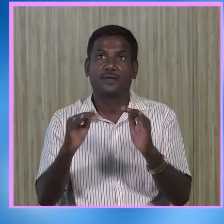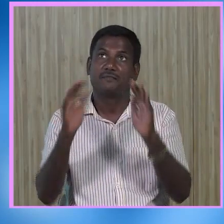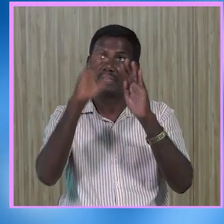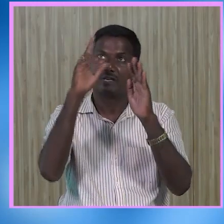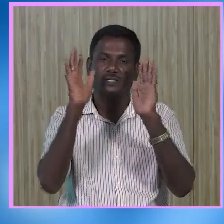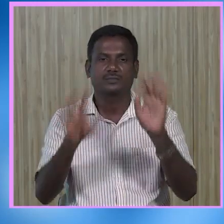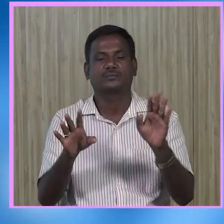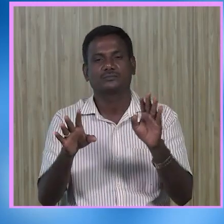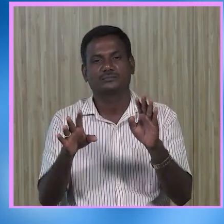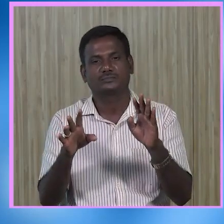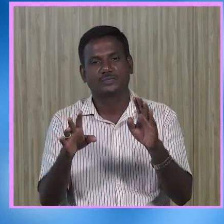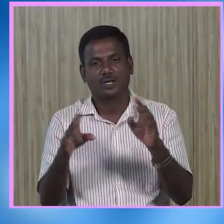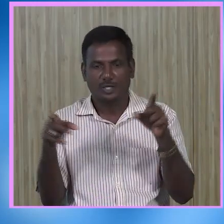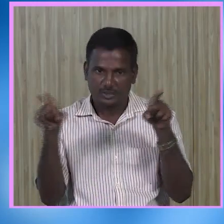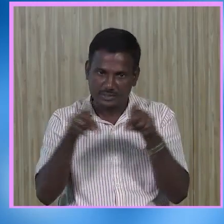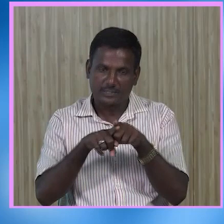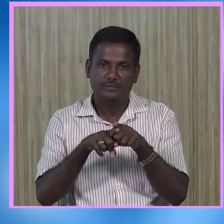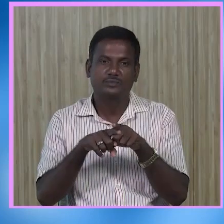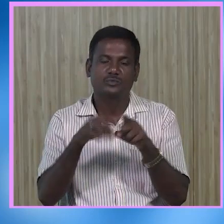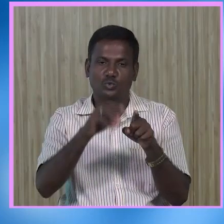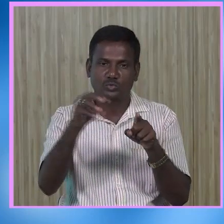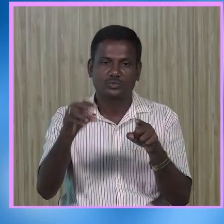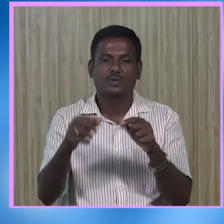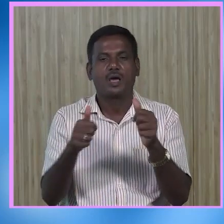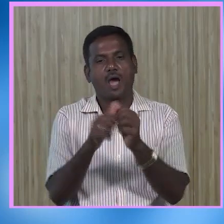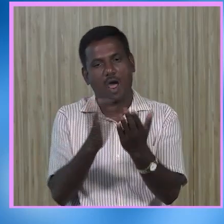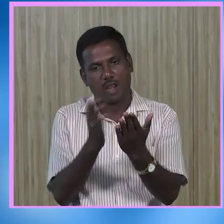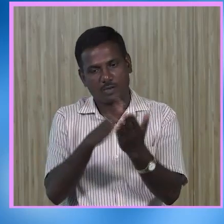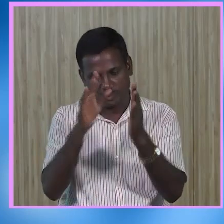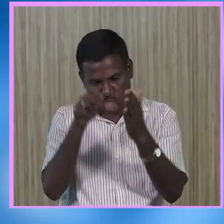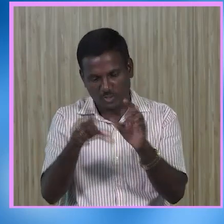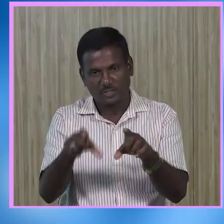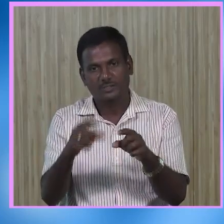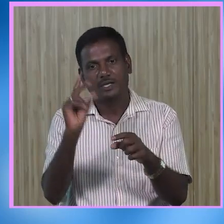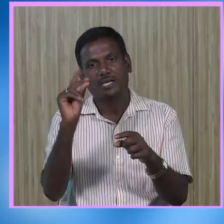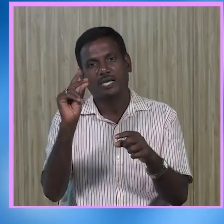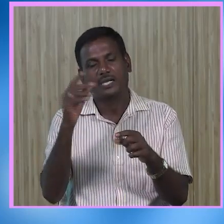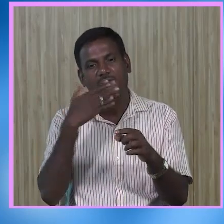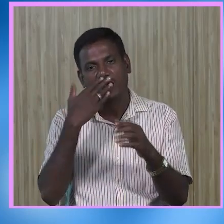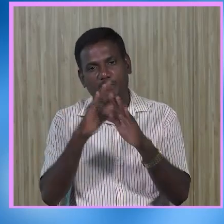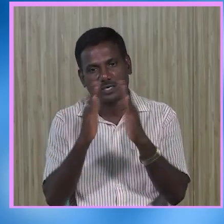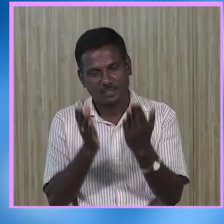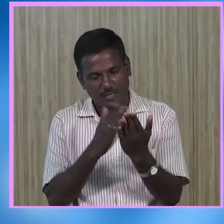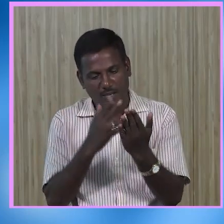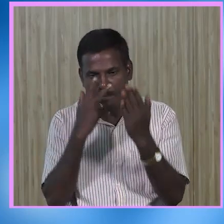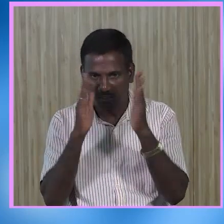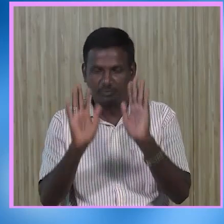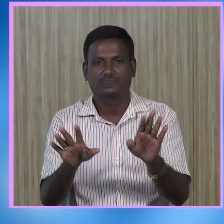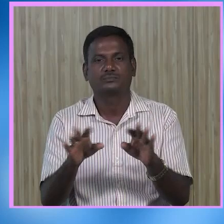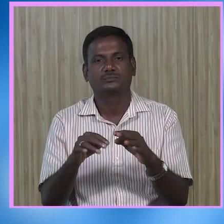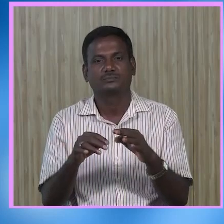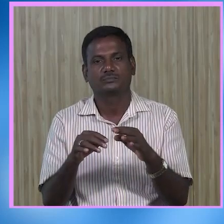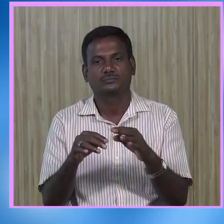விண்வெளி ஆய்வில் இருக்கோம். அப்போ அது மாதிரி படங்களெல்லாம் தொகுத்து ஒரு ஆல்பத்தை உருவாக்குங்க. இது உங்கள் வகுப்பறையில் கண்காட்சிப்படுத்தப்பட